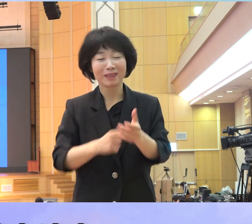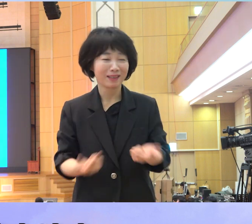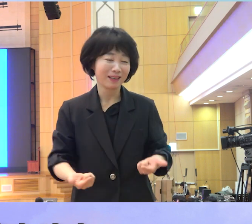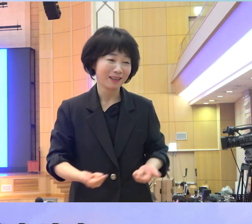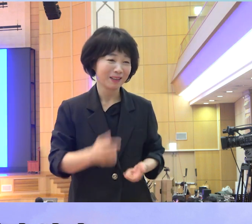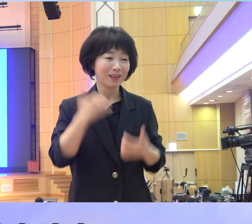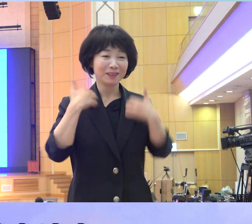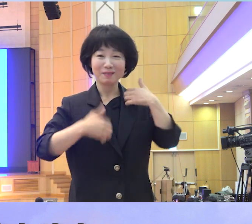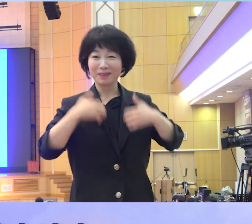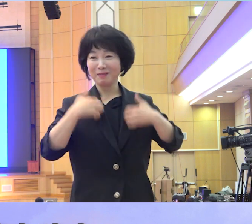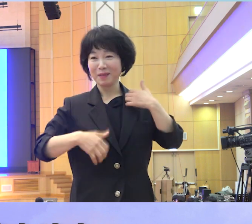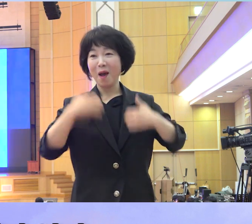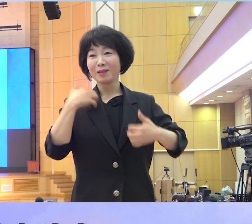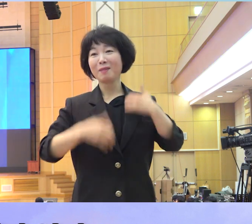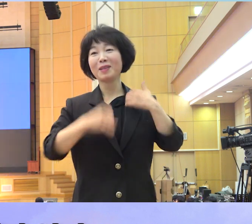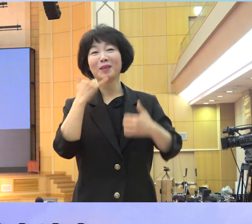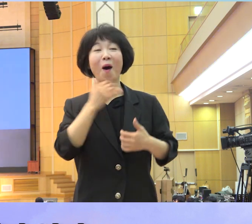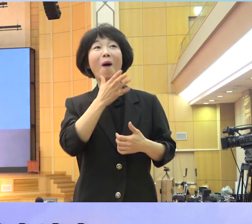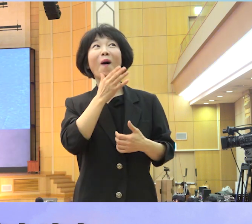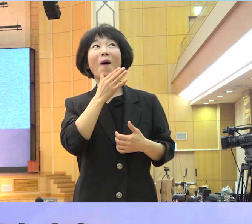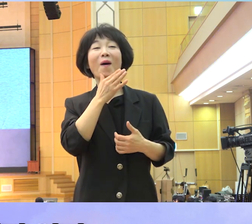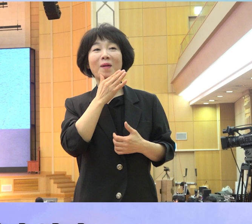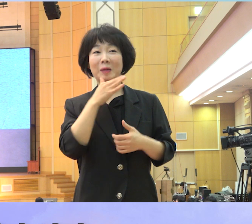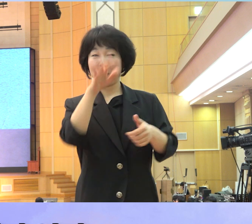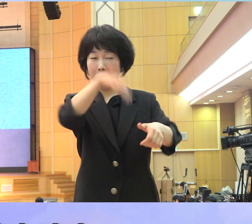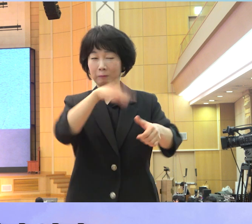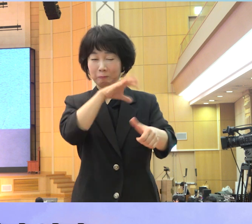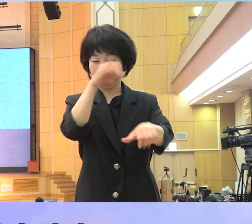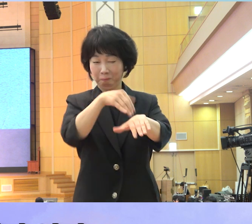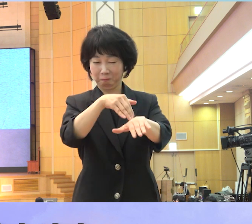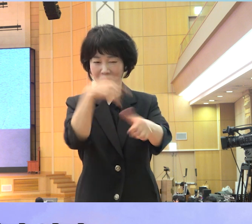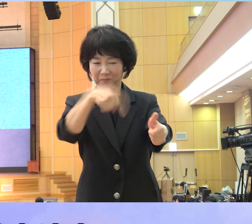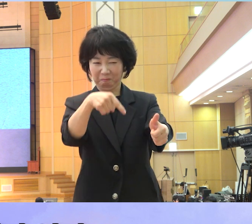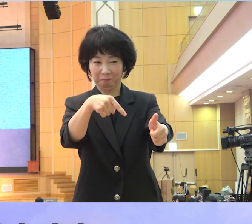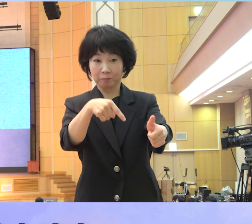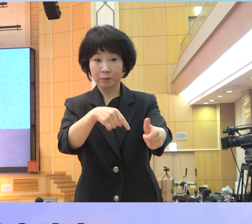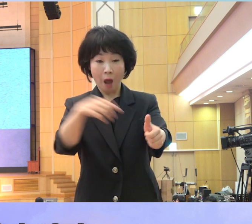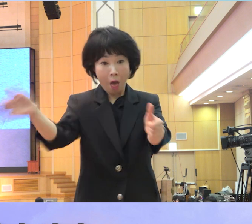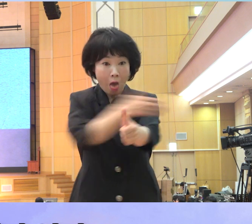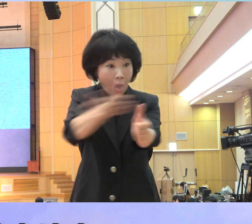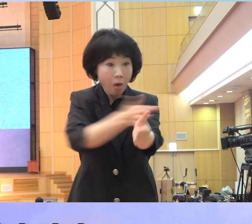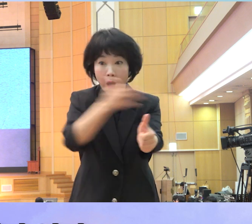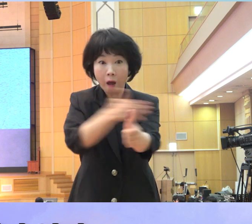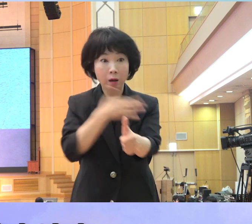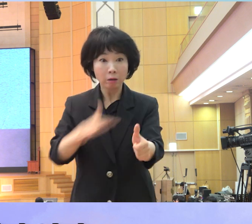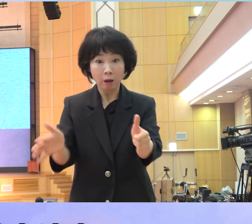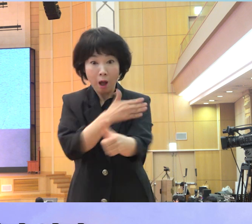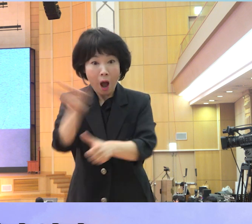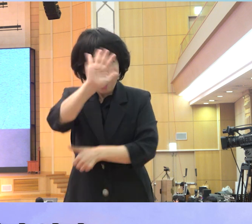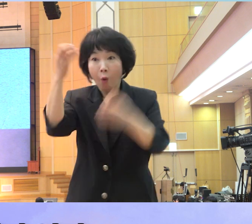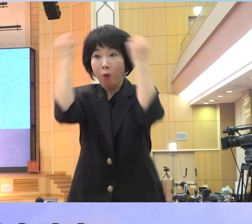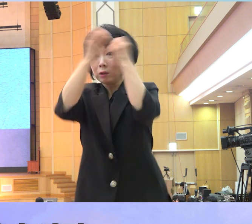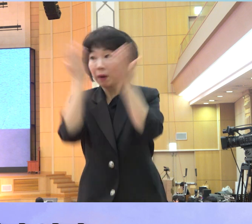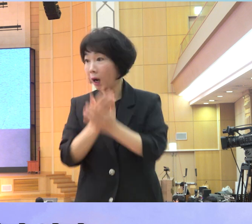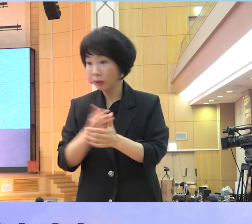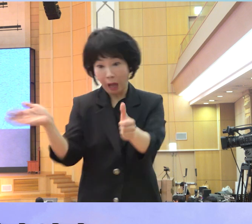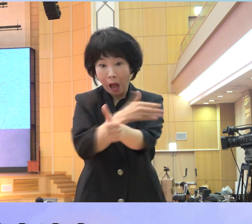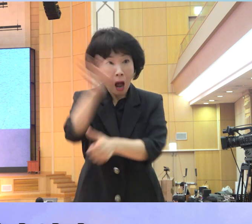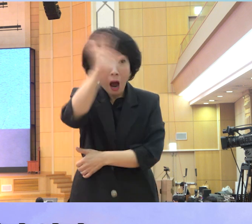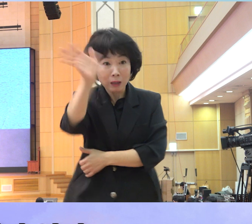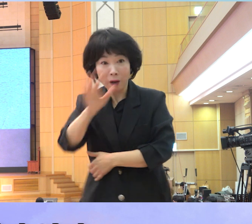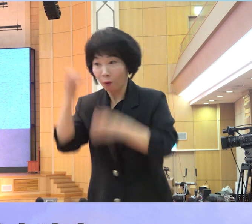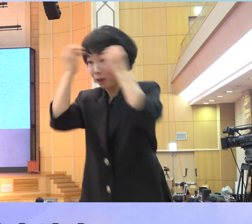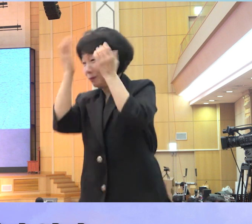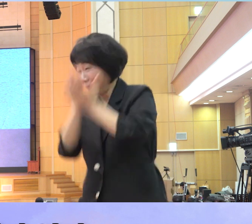자, 여러분, 이게 제 훈련하는 영상인데 뭐 때리는 거 없어요. 뭐 제가 엄청 때리는 줄 아닙니다, 여러분. 네.